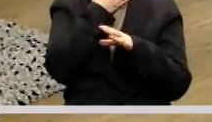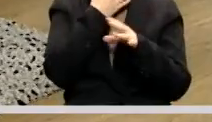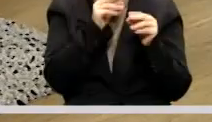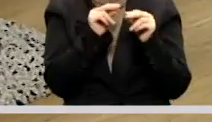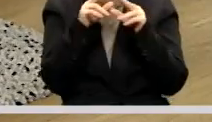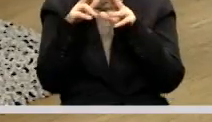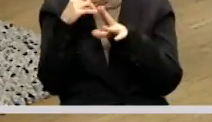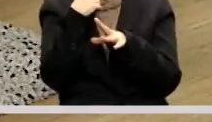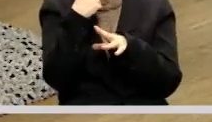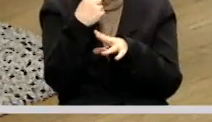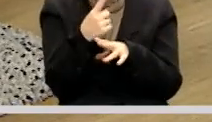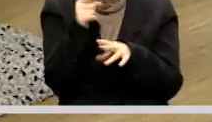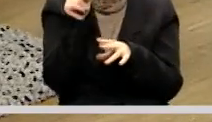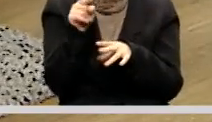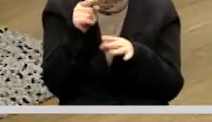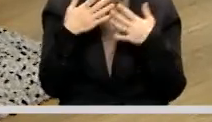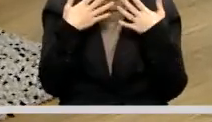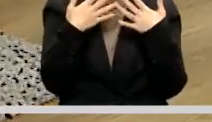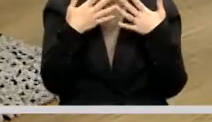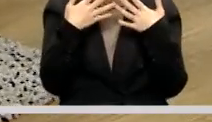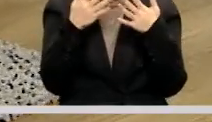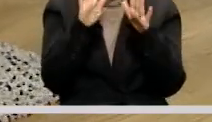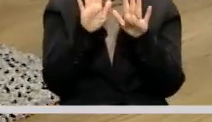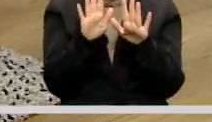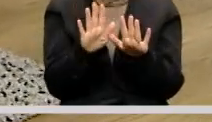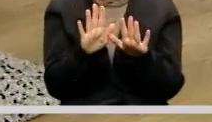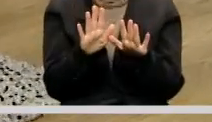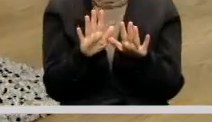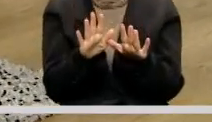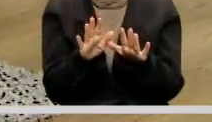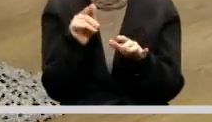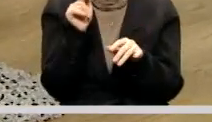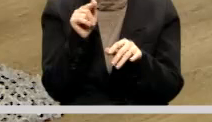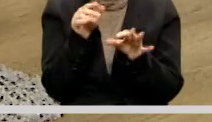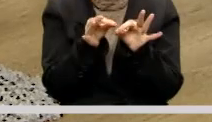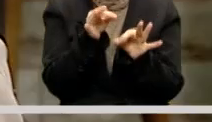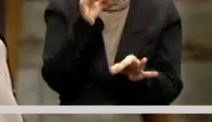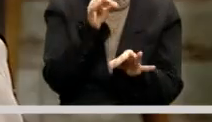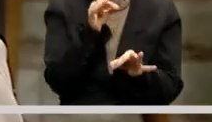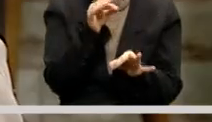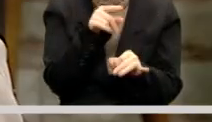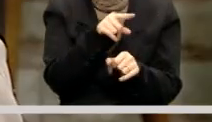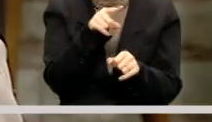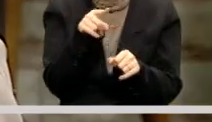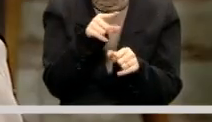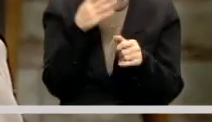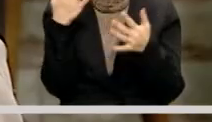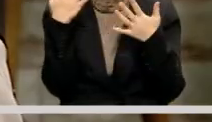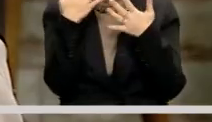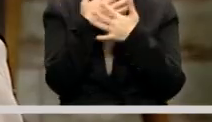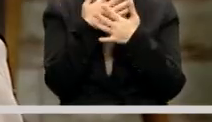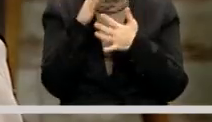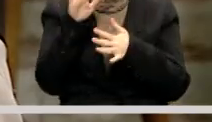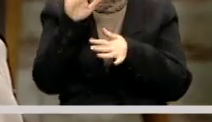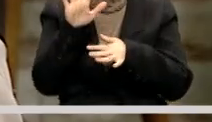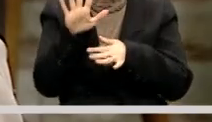uyanıyorum dediği gece uykuda nefesinin durması durumu. Bu kişiler gecede